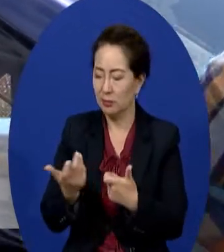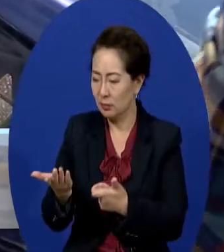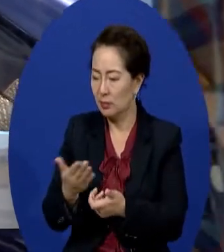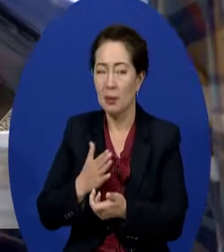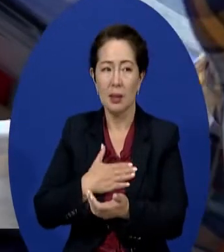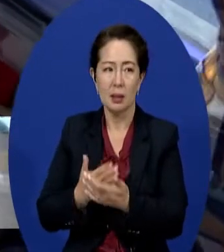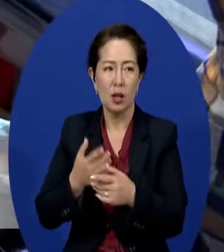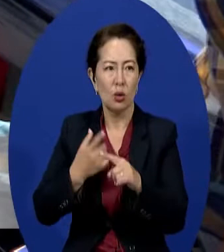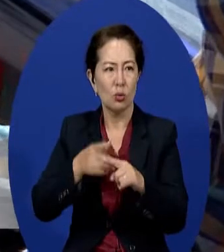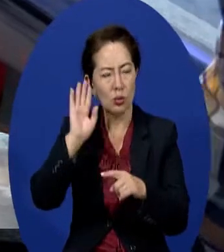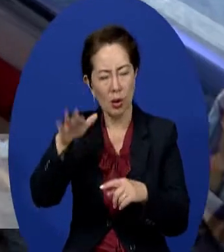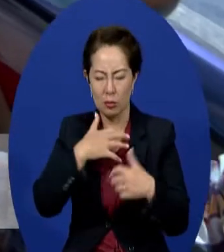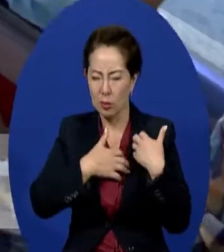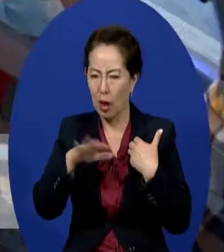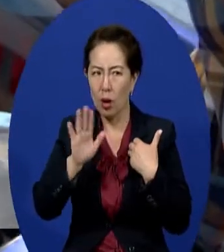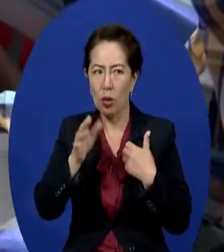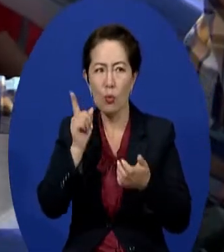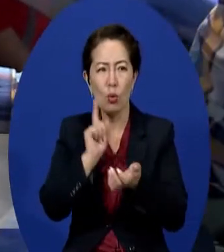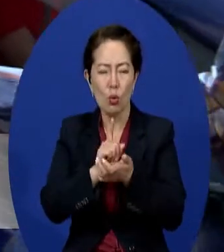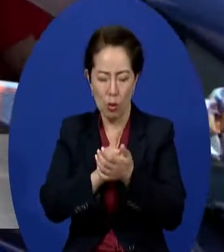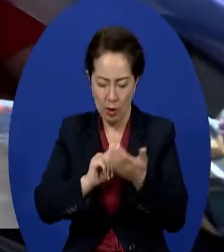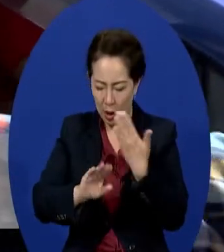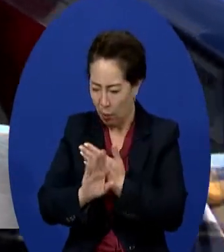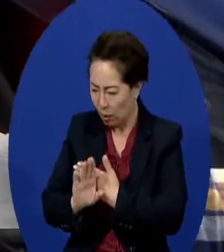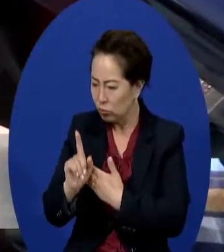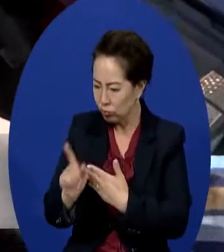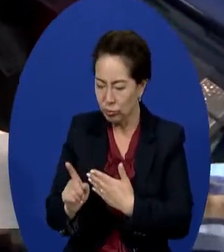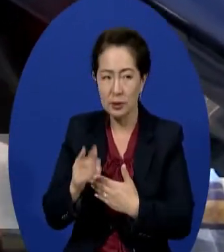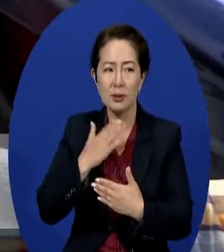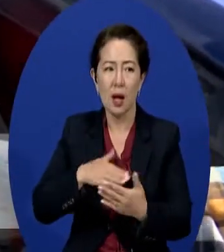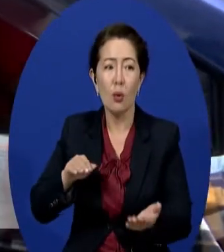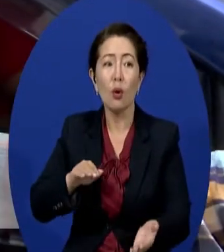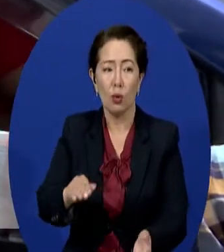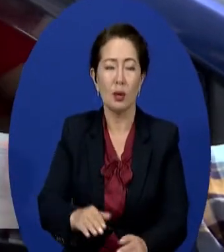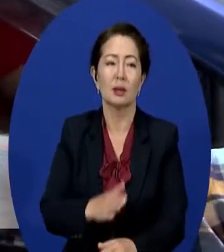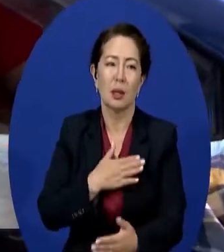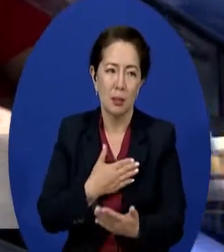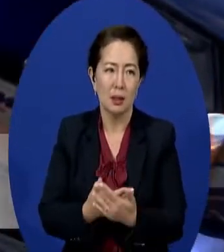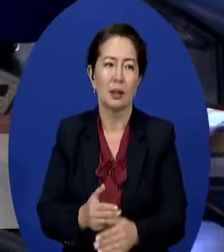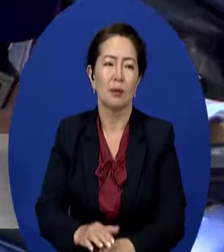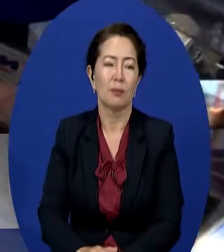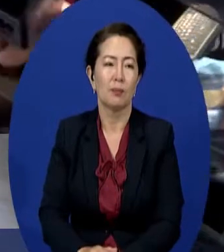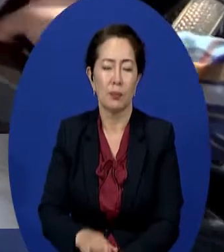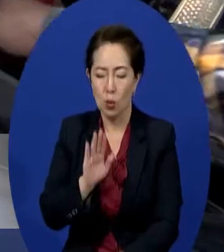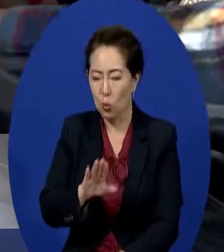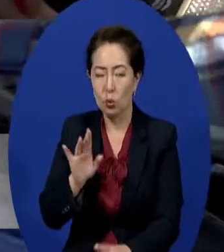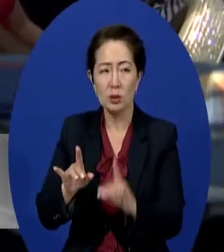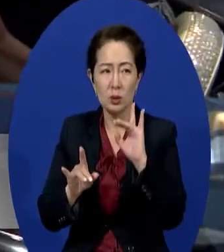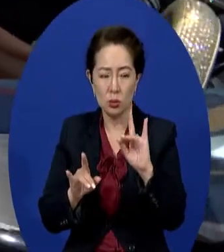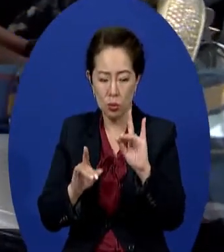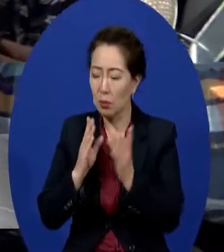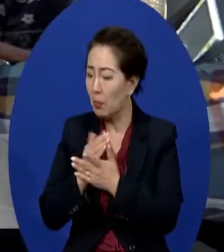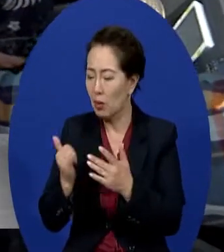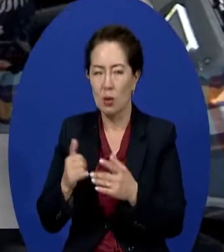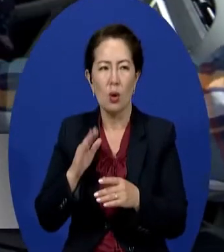За орон нутгийн замдаа яаралгүй хамгийн гол нь таны аюулгүй байдал. Хааж тавих байваа. За. За хүүхдийн суудлыг ашиглахгүй та.